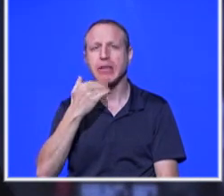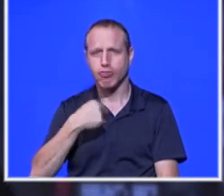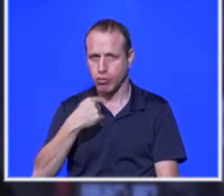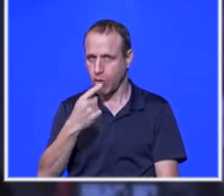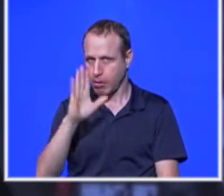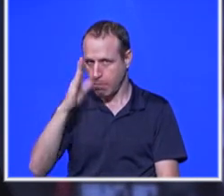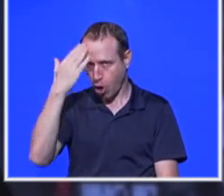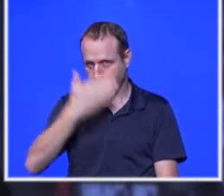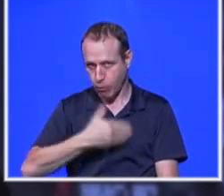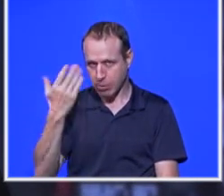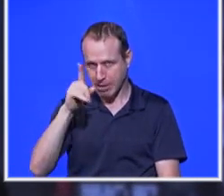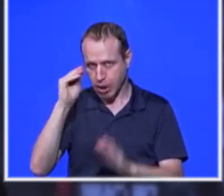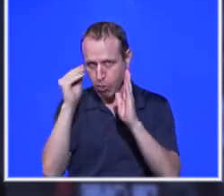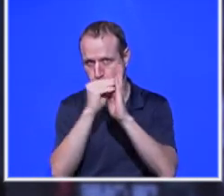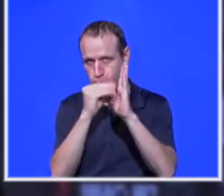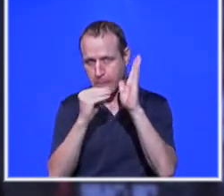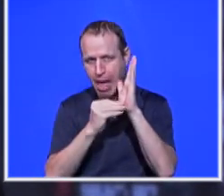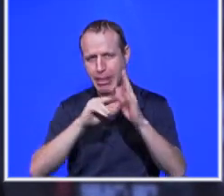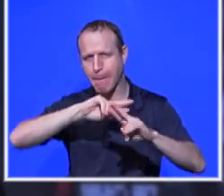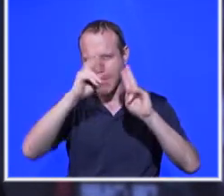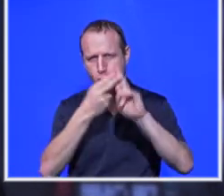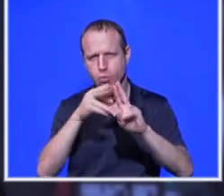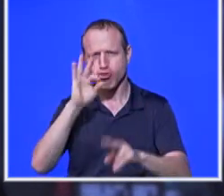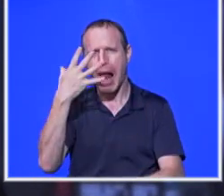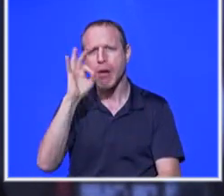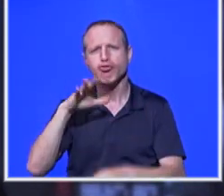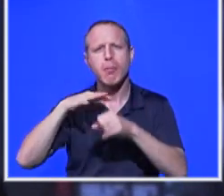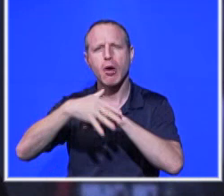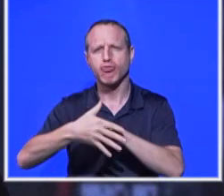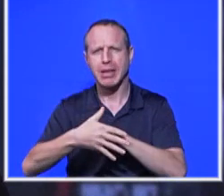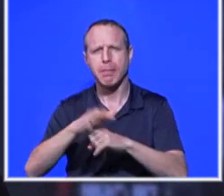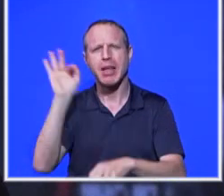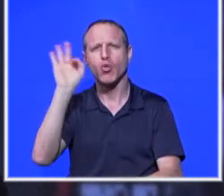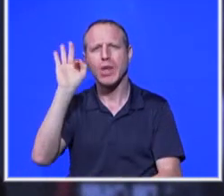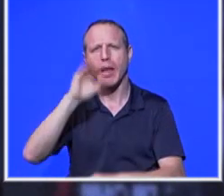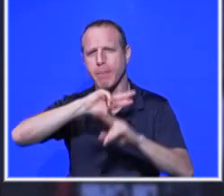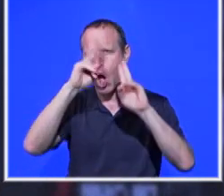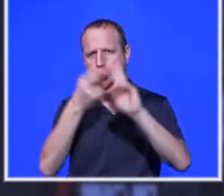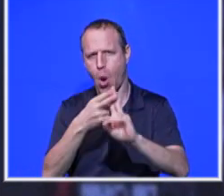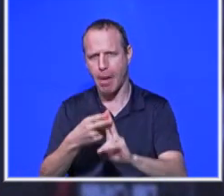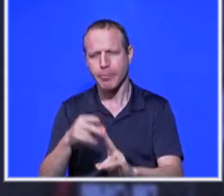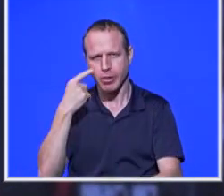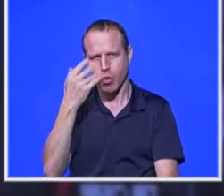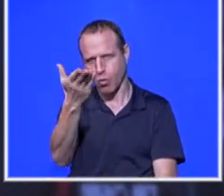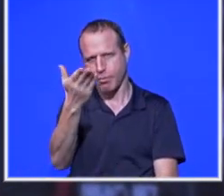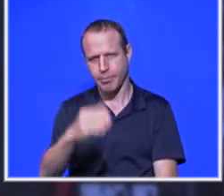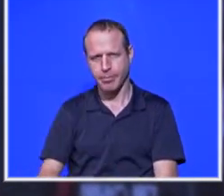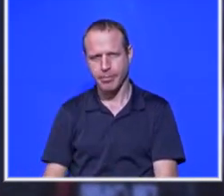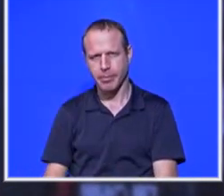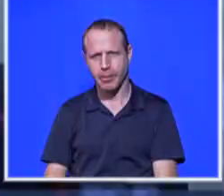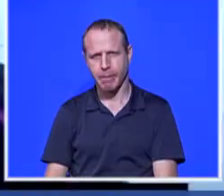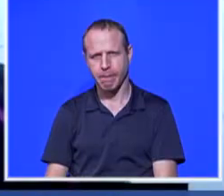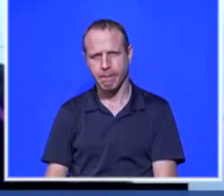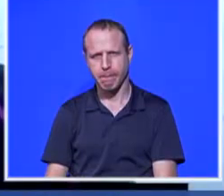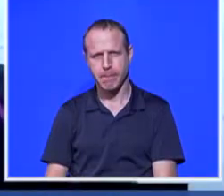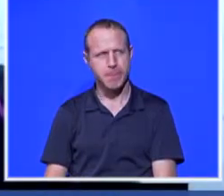אומרת מאוד מפורסמת, היא ברשימת הבינלאומיות של 50 המשפיעים בטוויטר בכל העולם. תראו בבקשה.